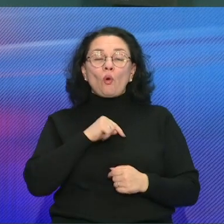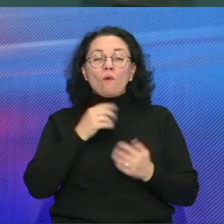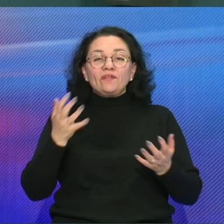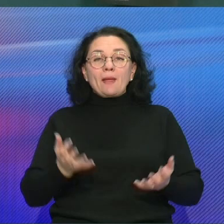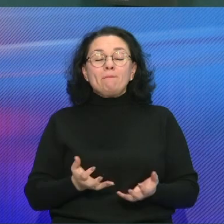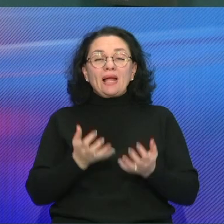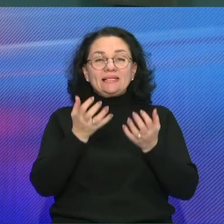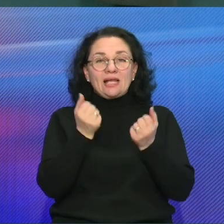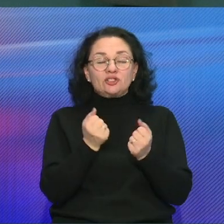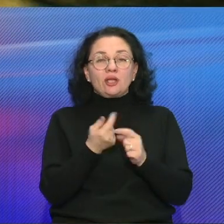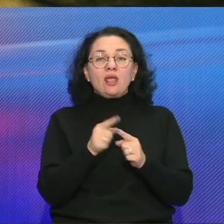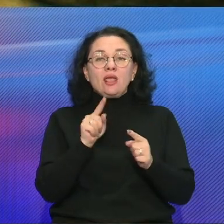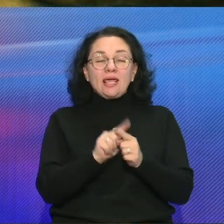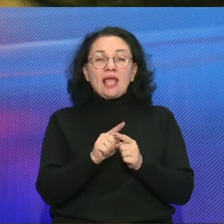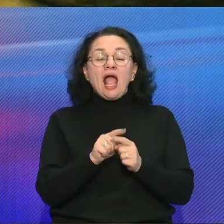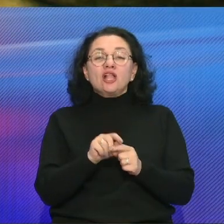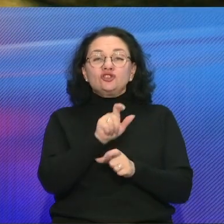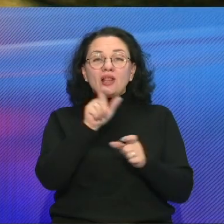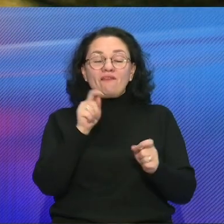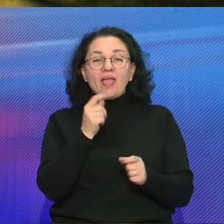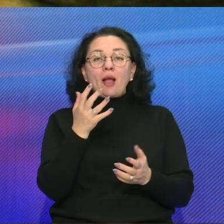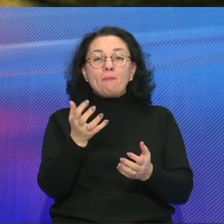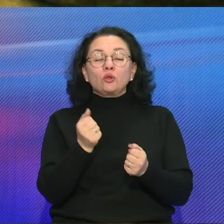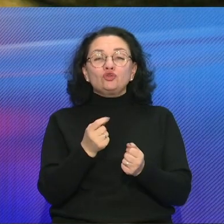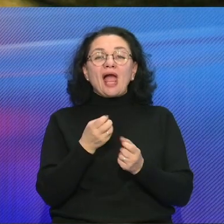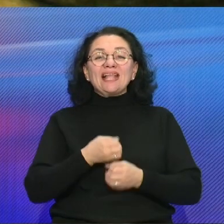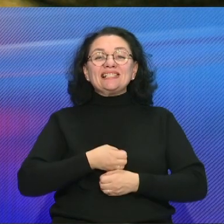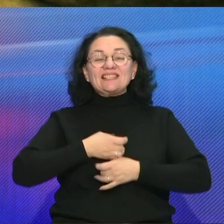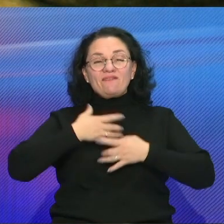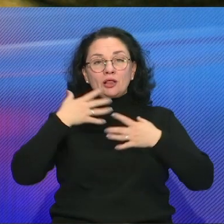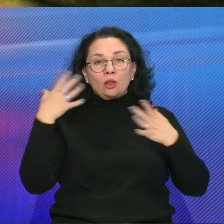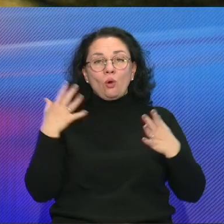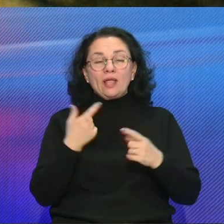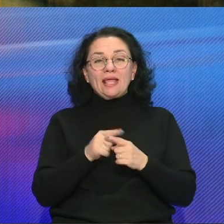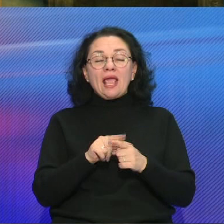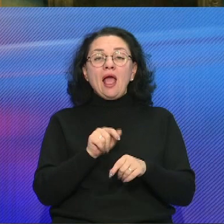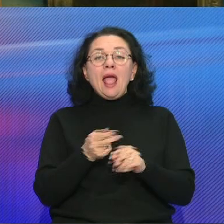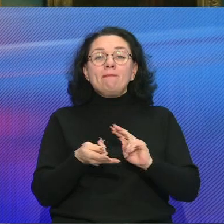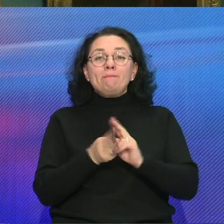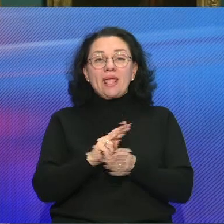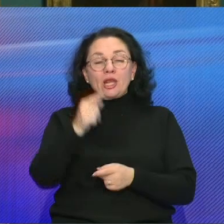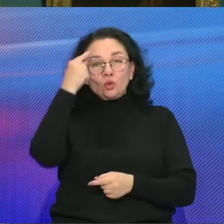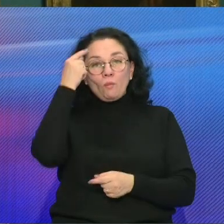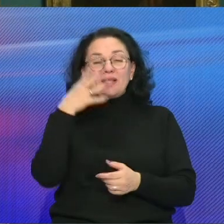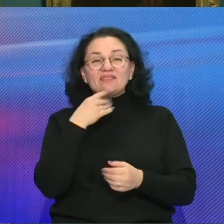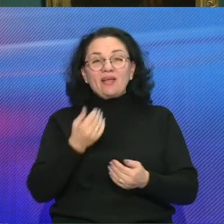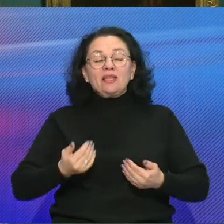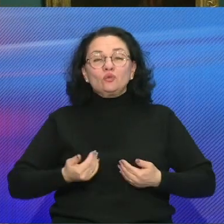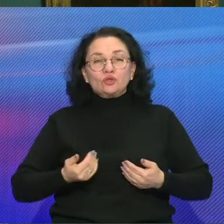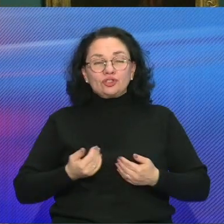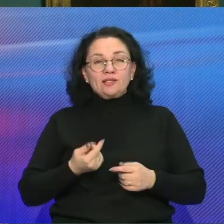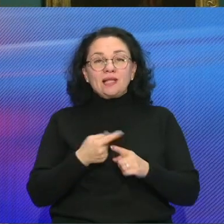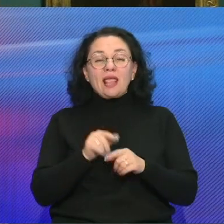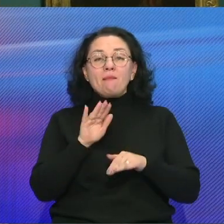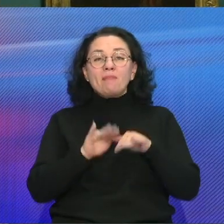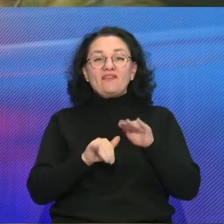абразоў напоўняць чалавека святлом, прымусяць задумацца над сэнсам жыцця і пераацаніць каштоўнасці. І ў гэтай незвычайнай сіле талент аўтара і